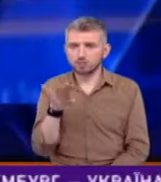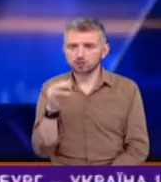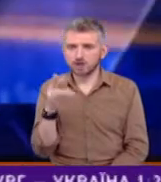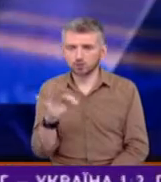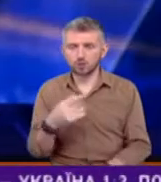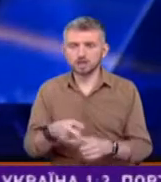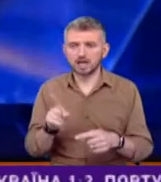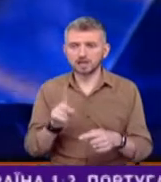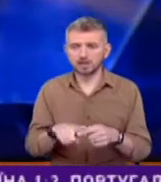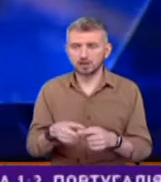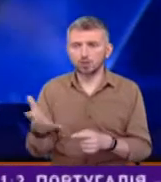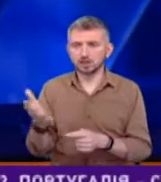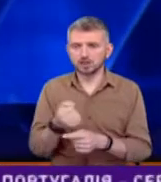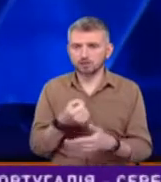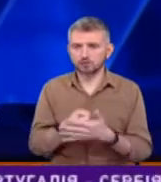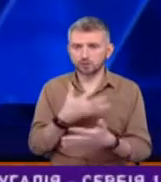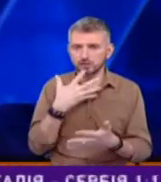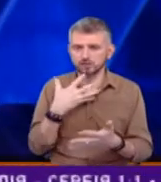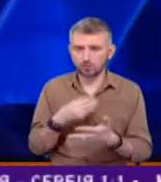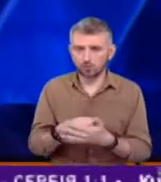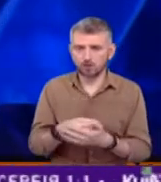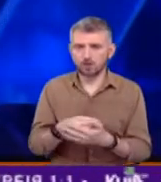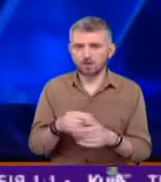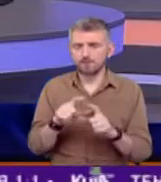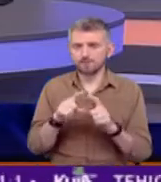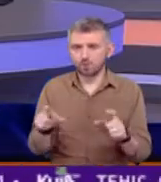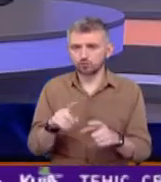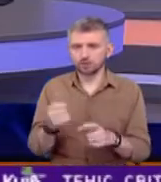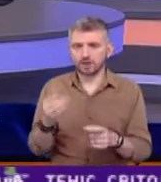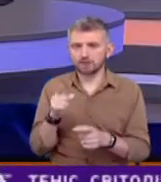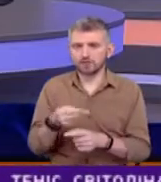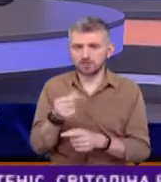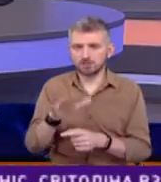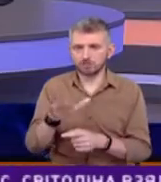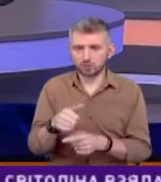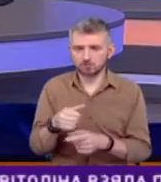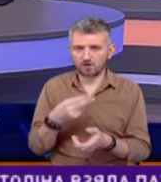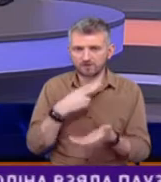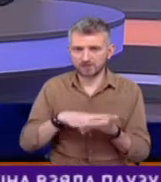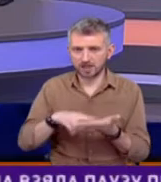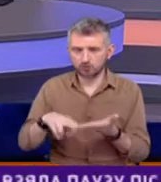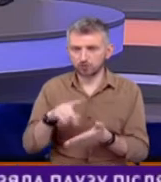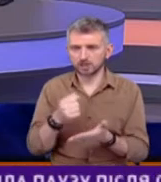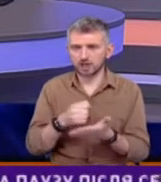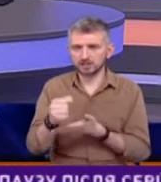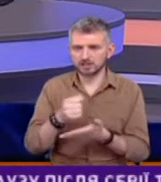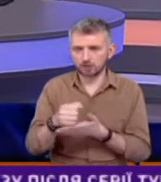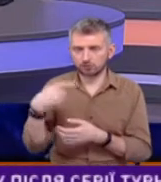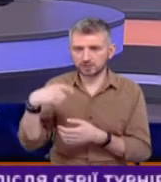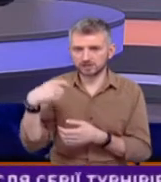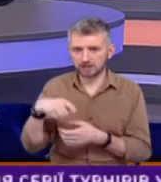який отримав до свого фонду, фактично, за який він сплатив потім внесок фактично за кандидатство в